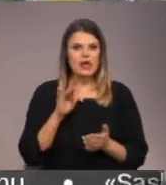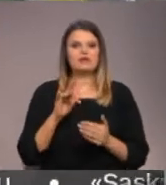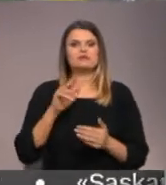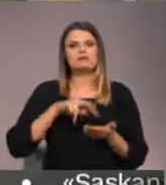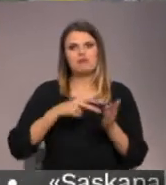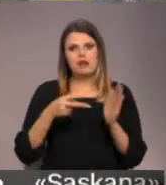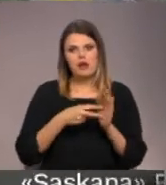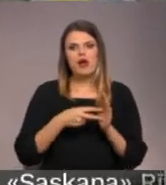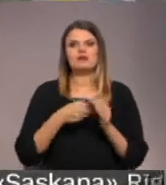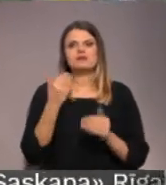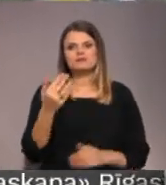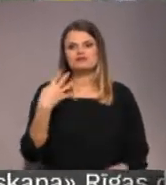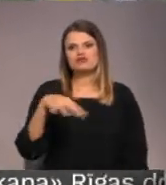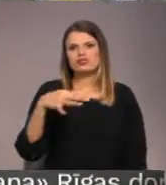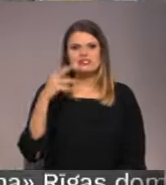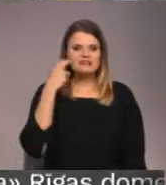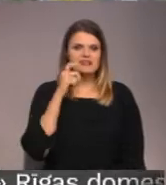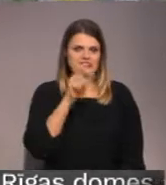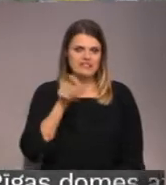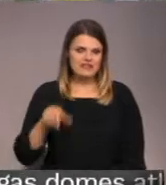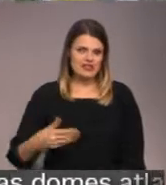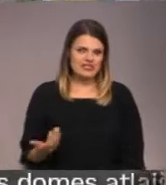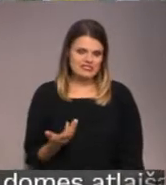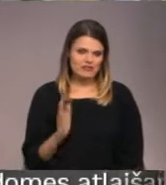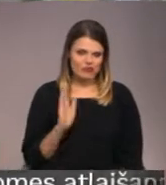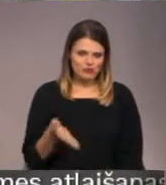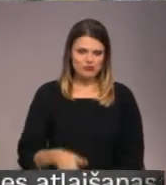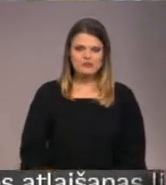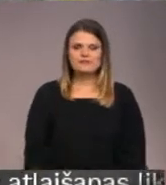paredzēts aptuveni 40 senioriem. Ieva Benfelda, Lants Peršavits, Skrundas televīzija.